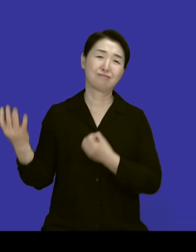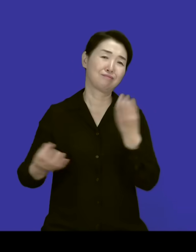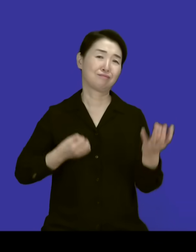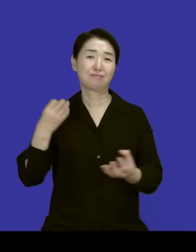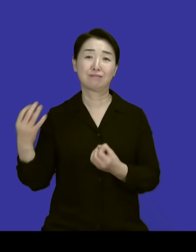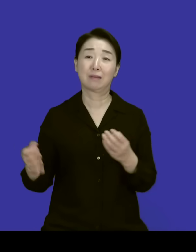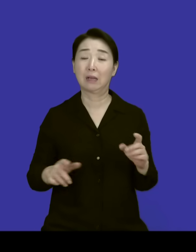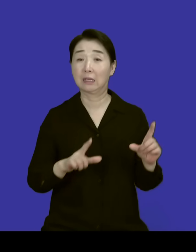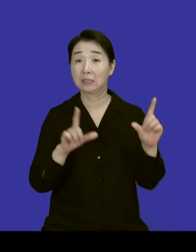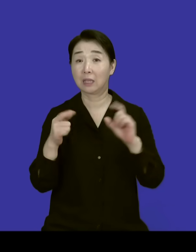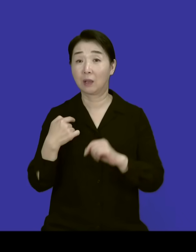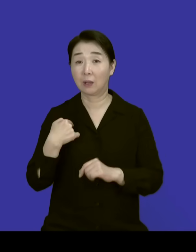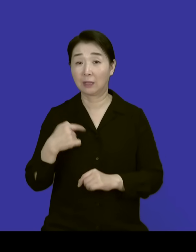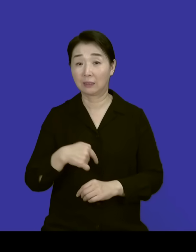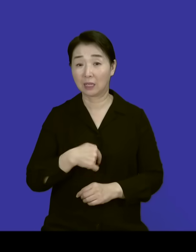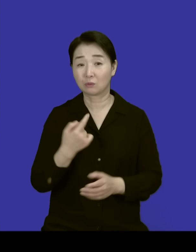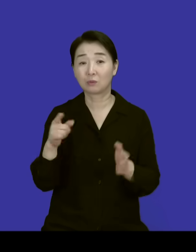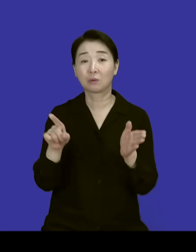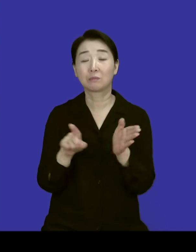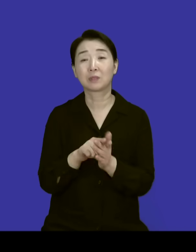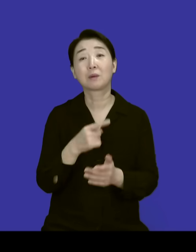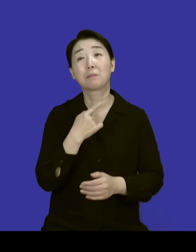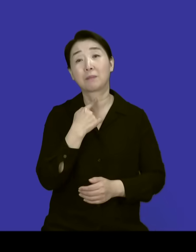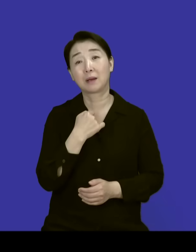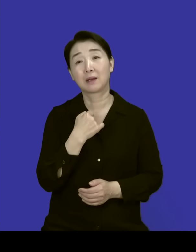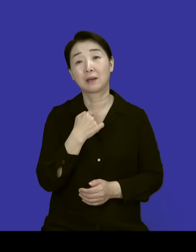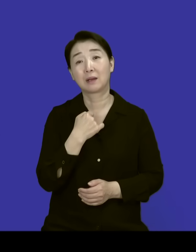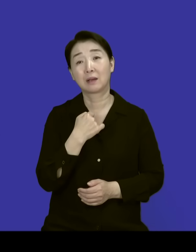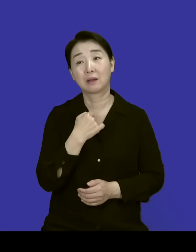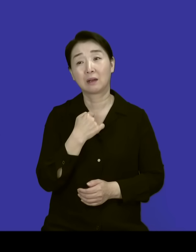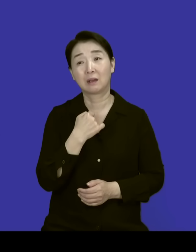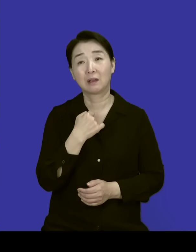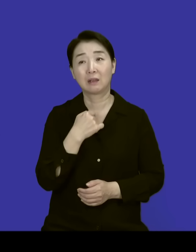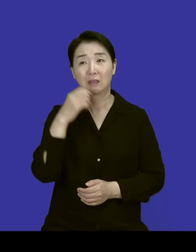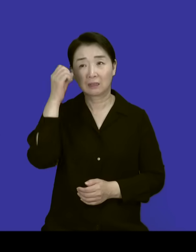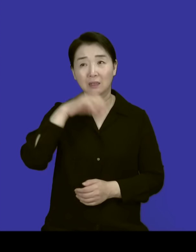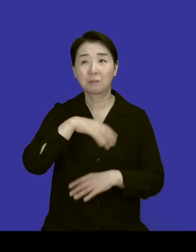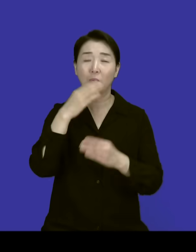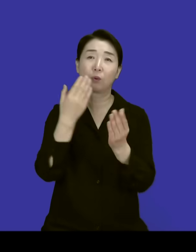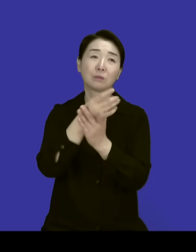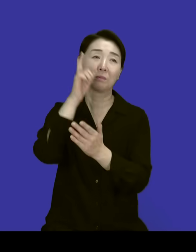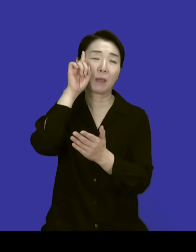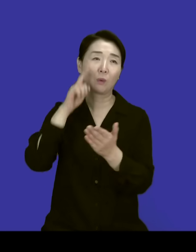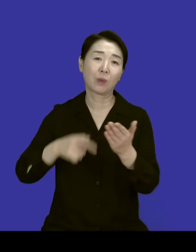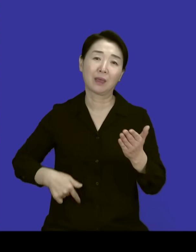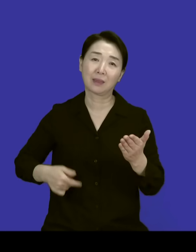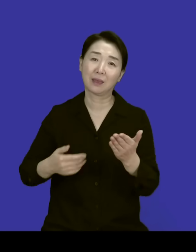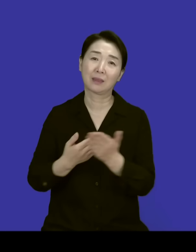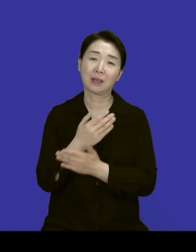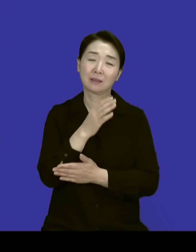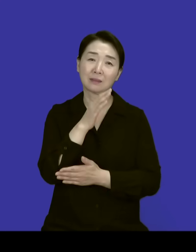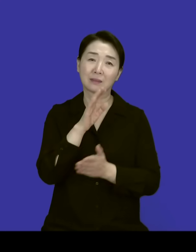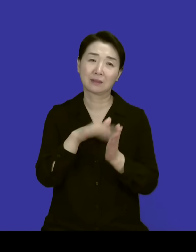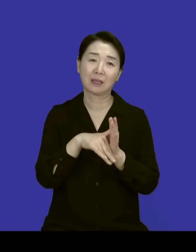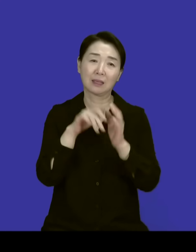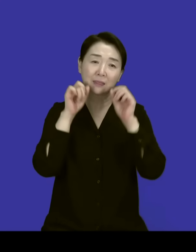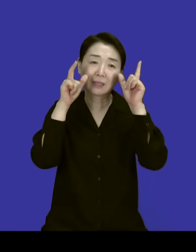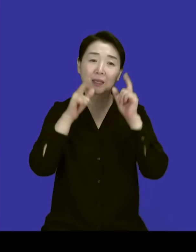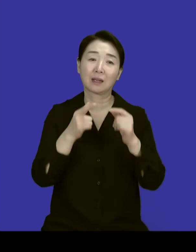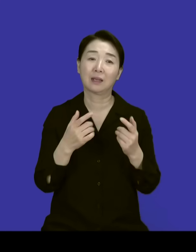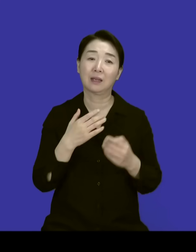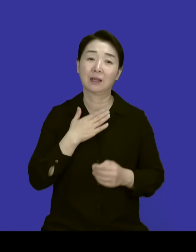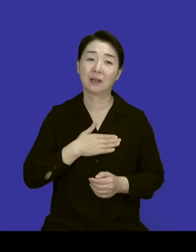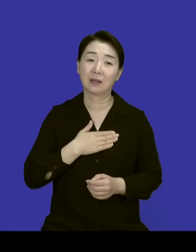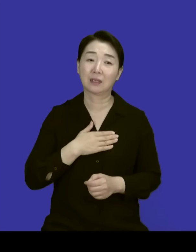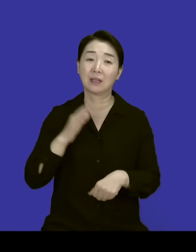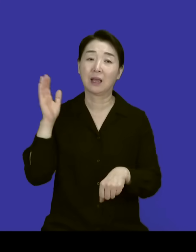예. 그리고 내 자신을 믿었다는 생각, 예. 뭐 모든 게 다 회개예요 그냥. 그때 많이 깨달았죠 진짜로 완전. 네, 내가